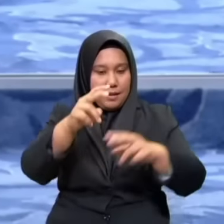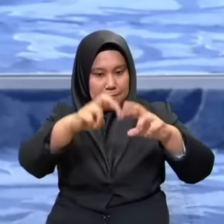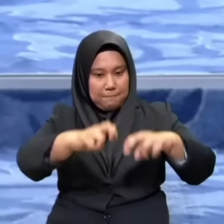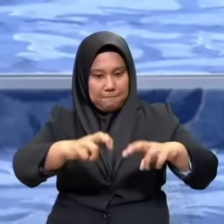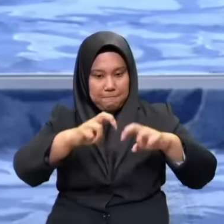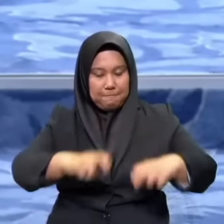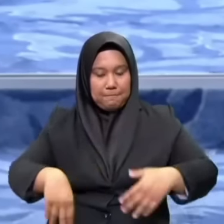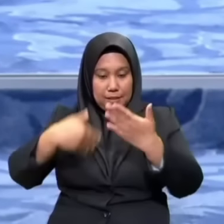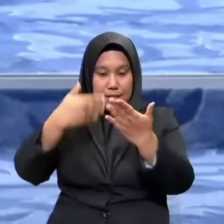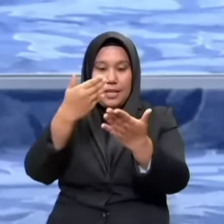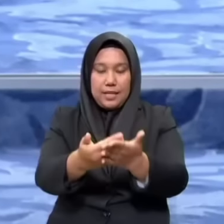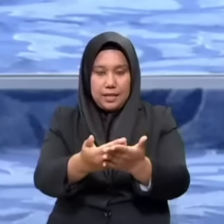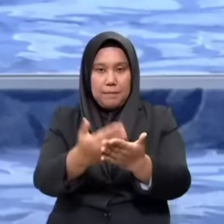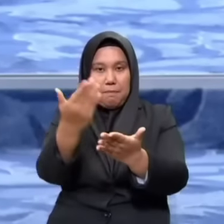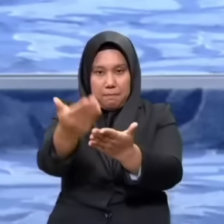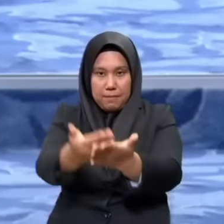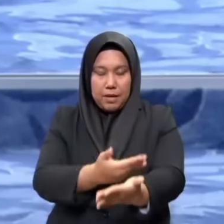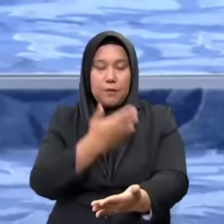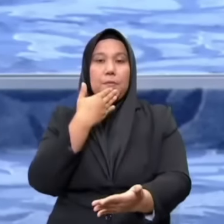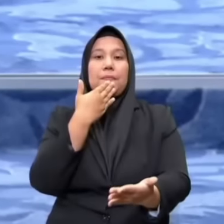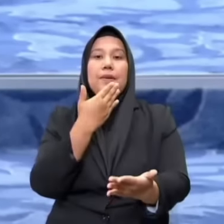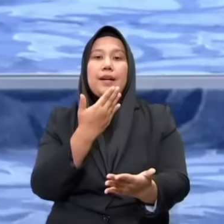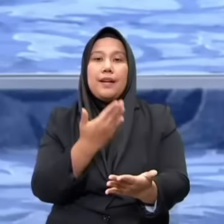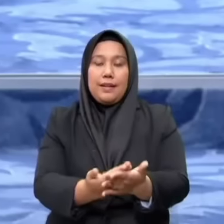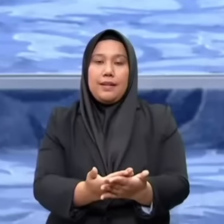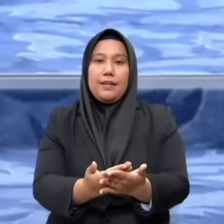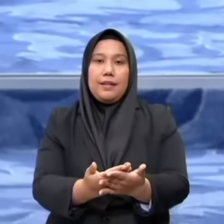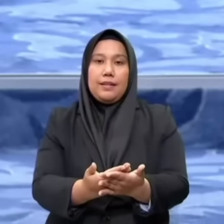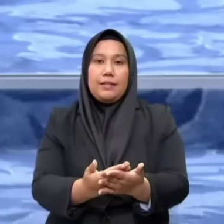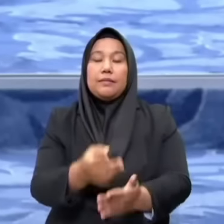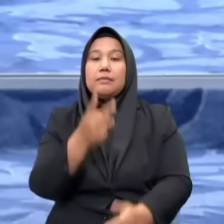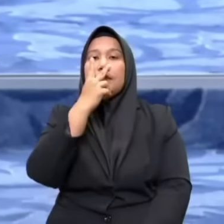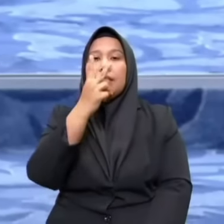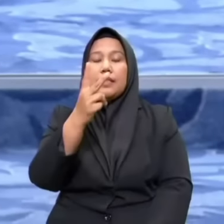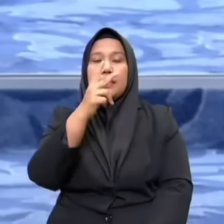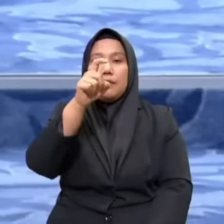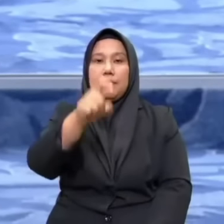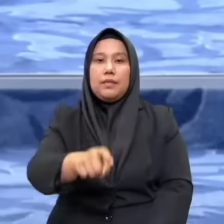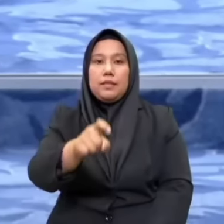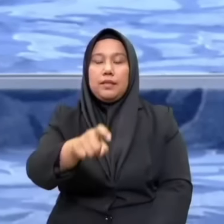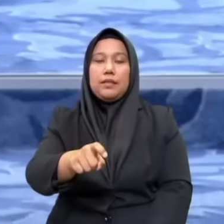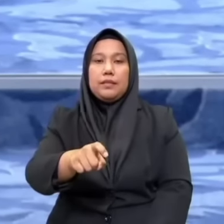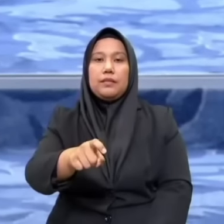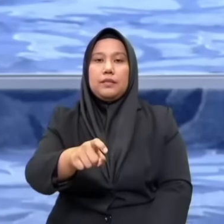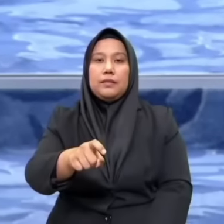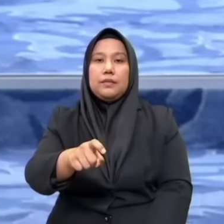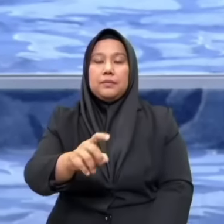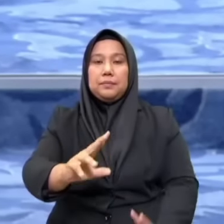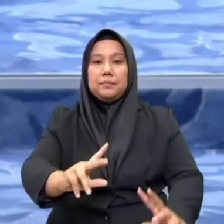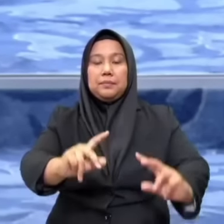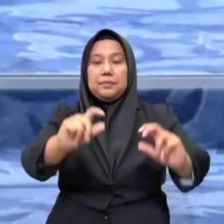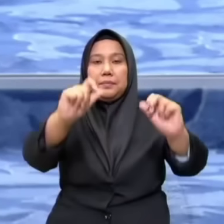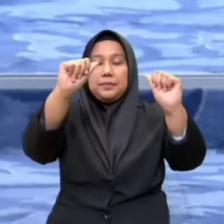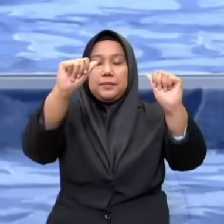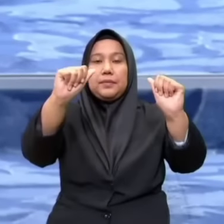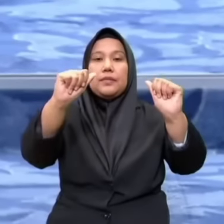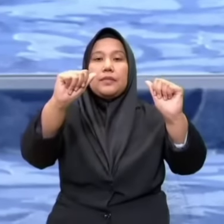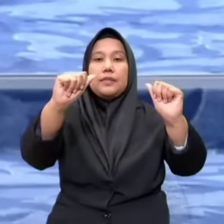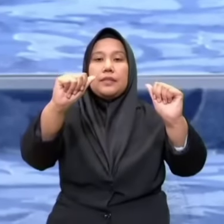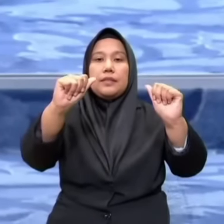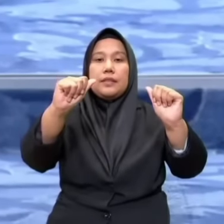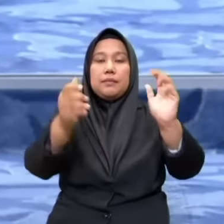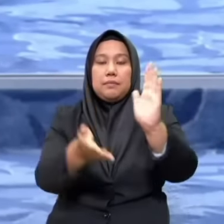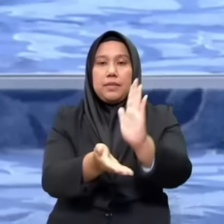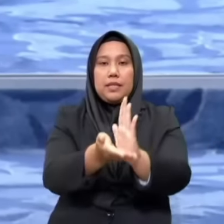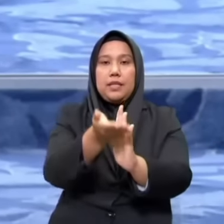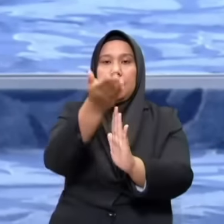baru baik, iaitu dan lihat umpamanya keperluan meningkatkan berdasarkan kenaikan